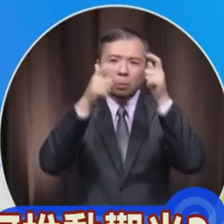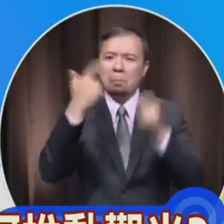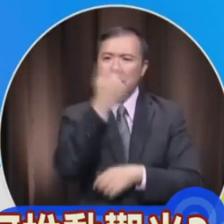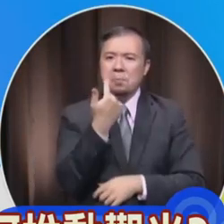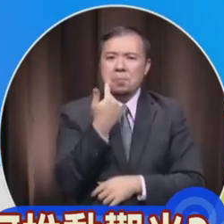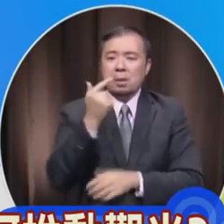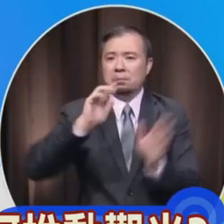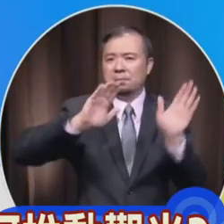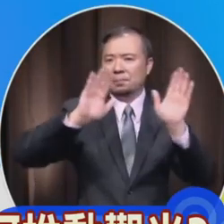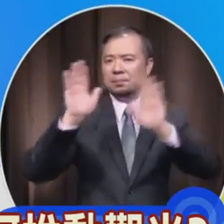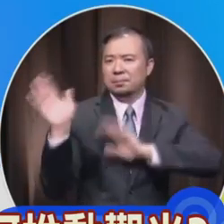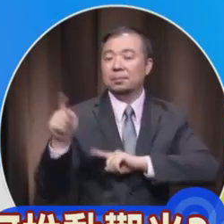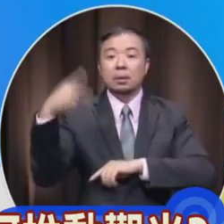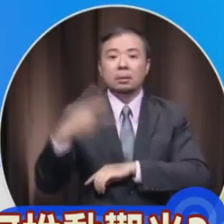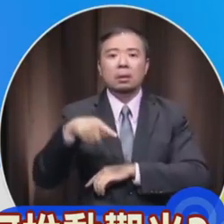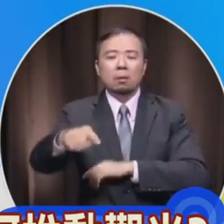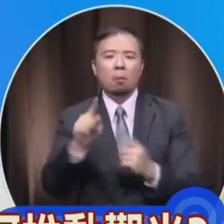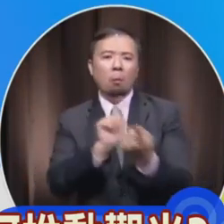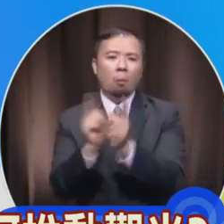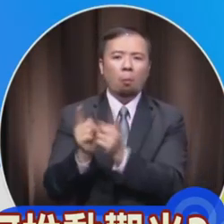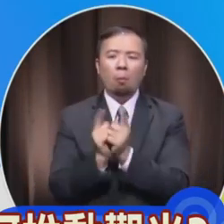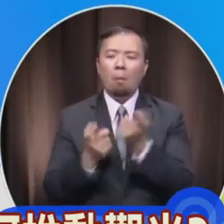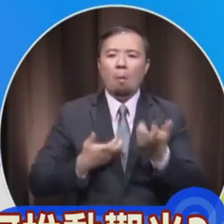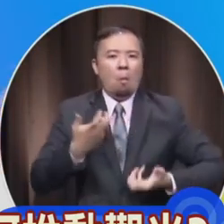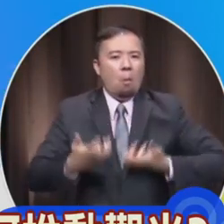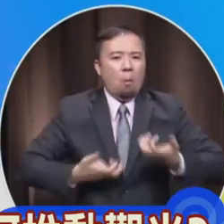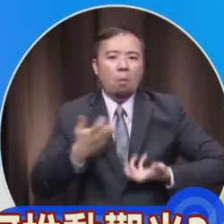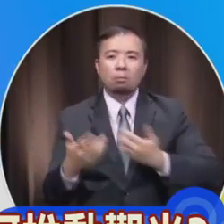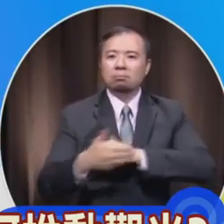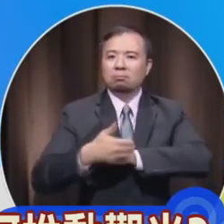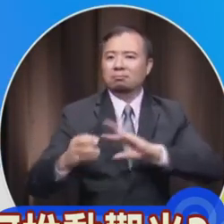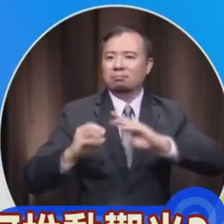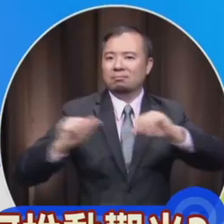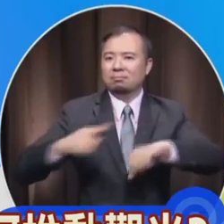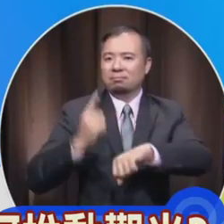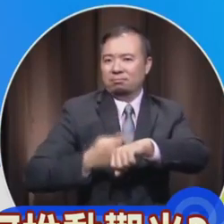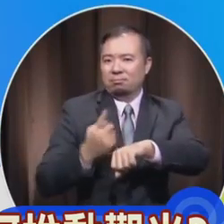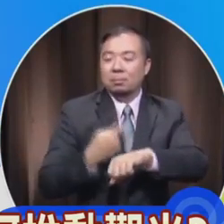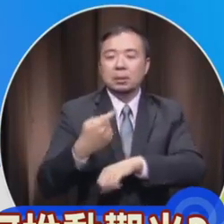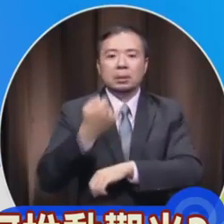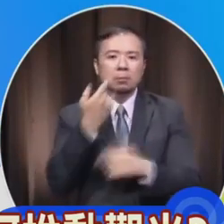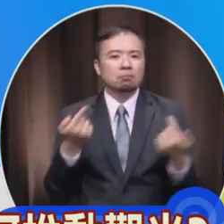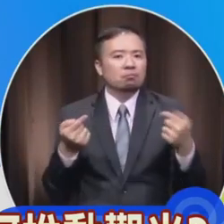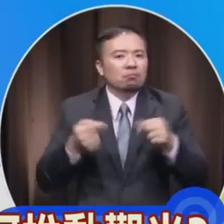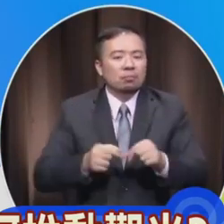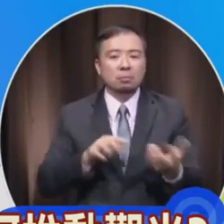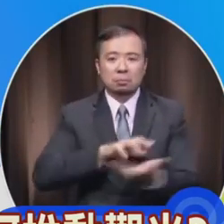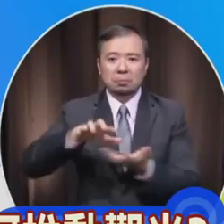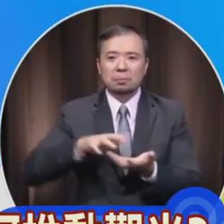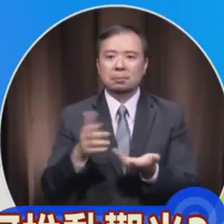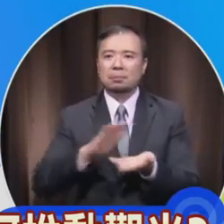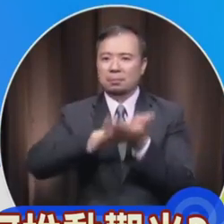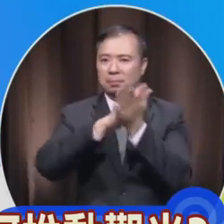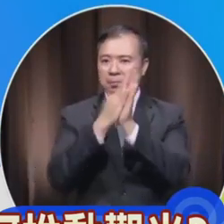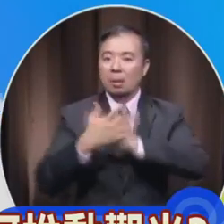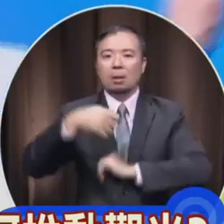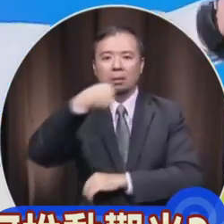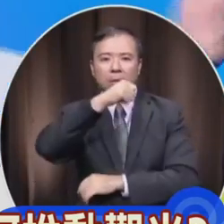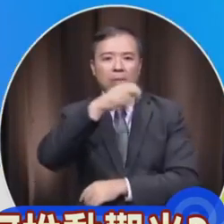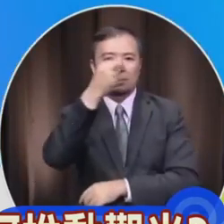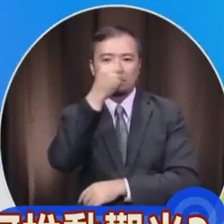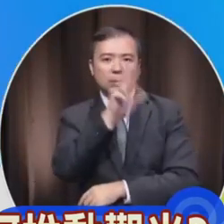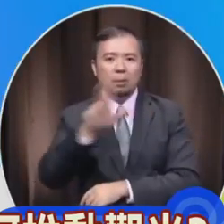有人情味的我们整个乡土民情都能够整合一个具有台湾特色的一个观光据点啊。所以我们要